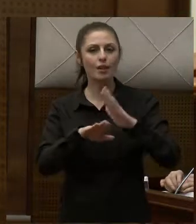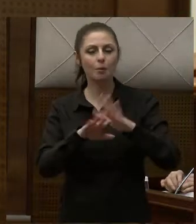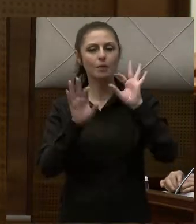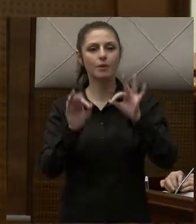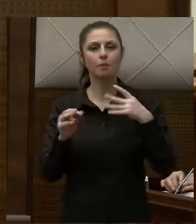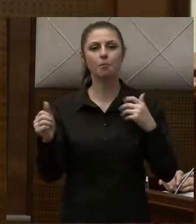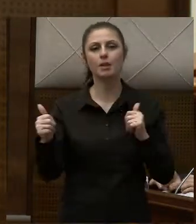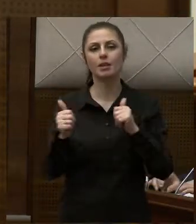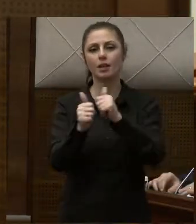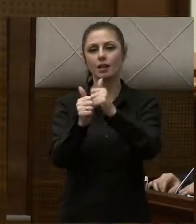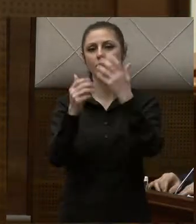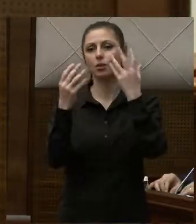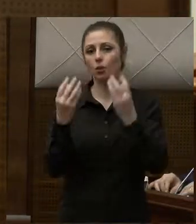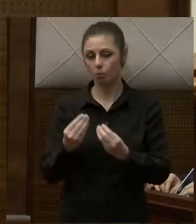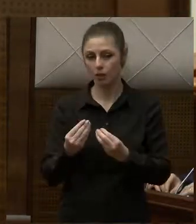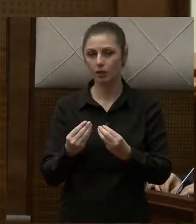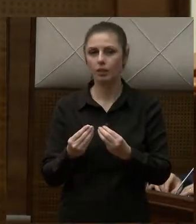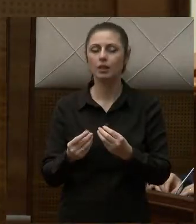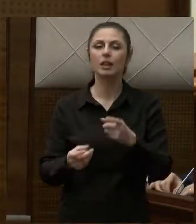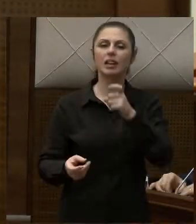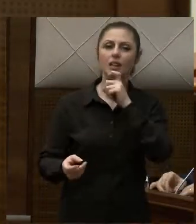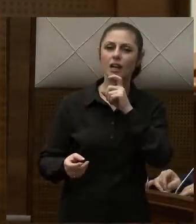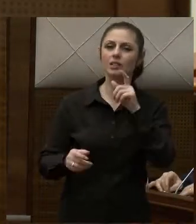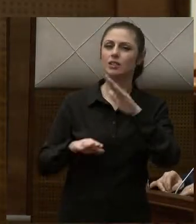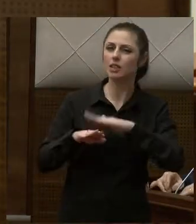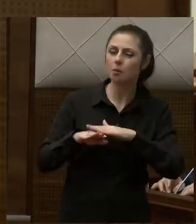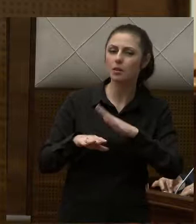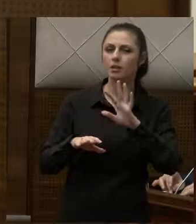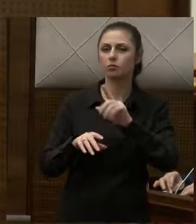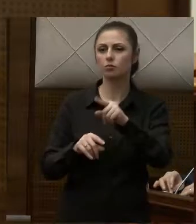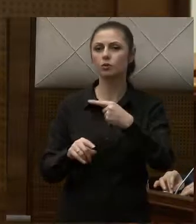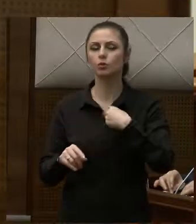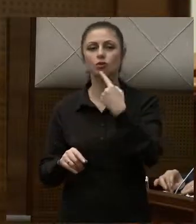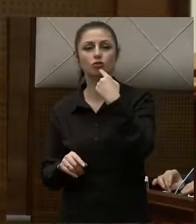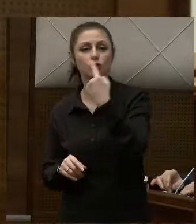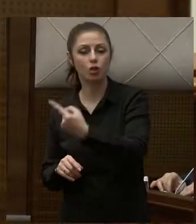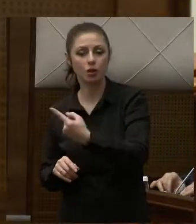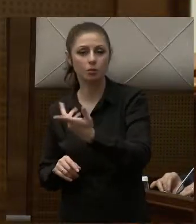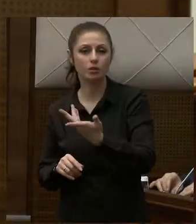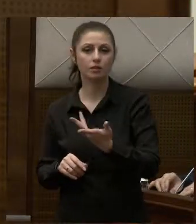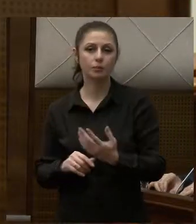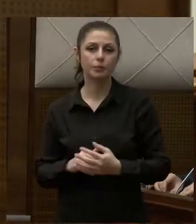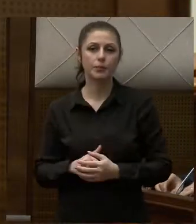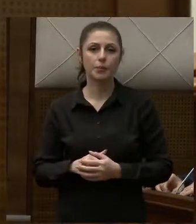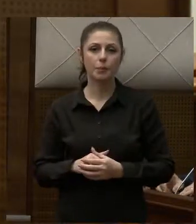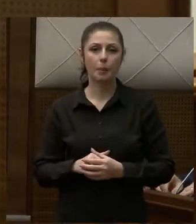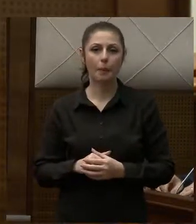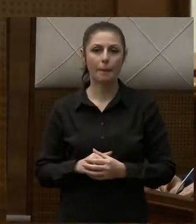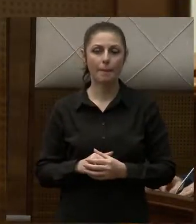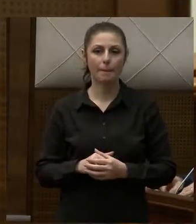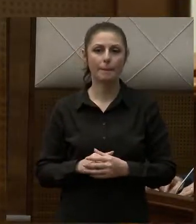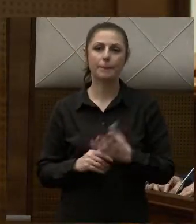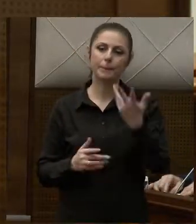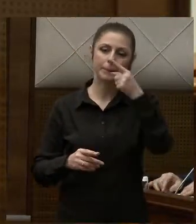yanında olarak, yanlış yapılanları da net bir şekilde ifade ederek, burada tabiri caizse herhangi bir anda